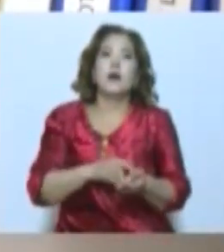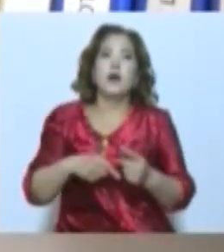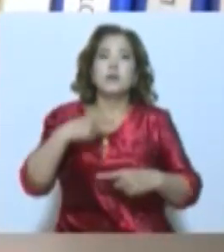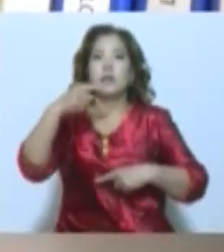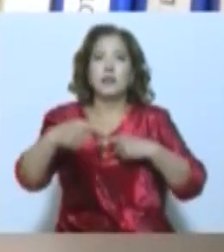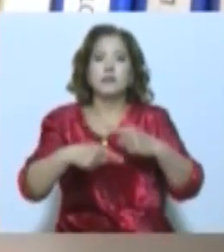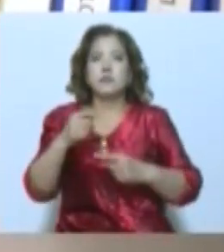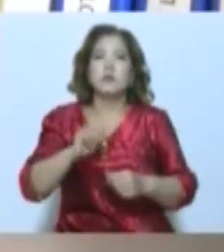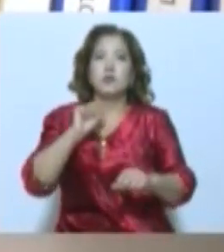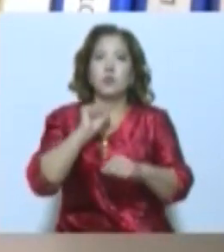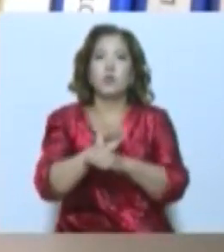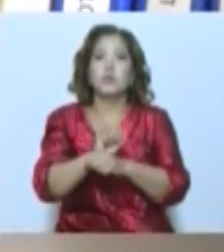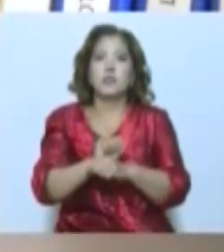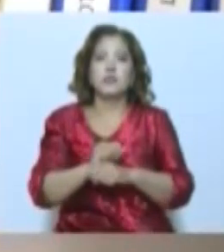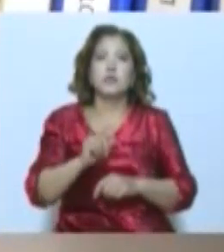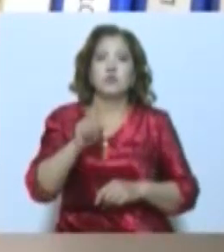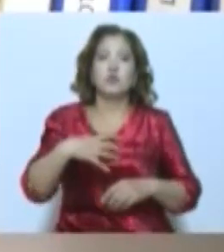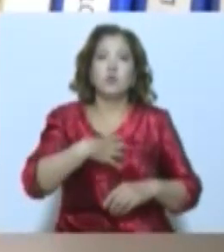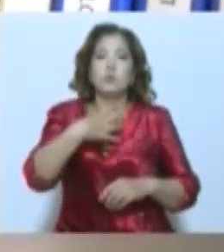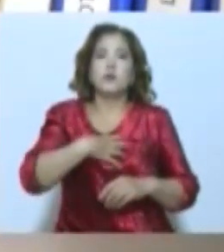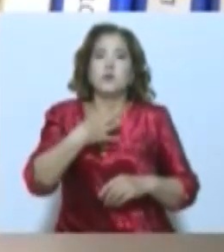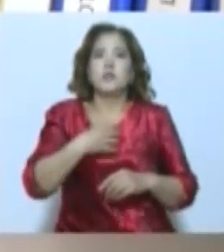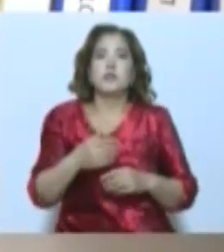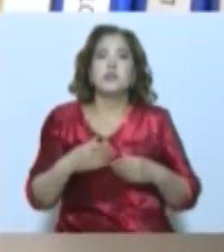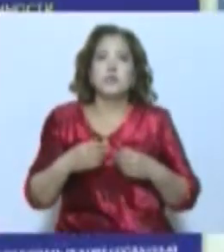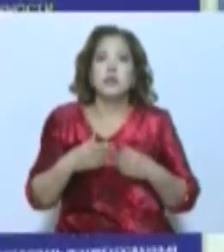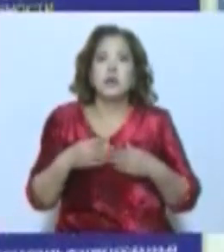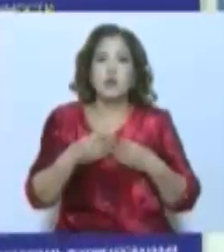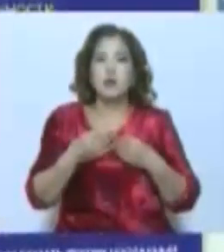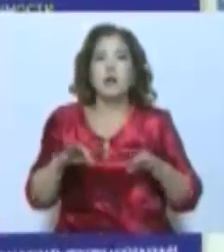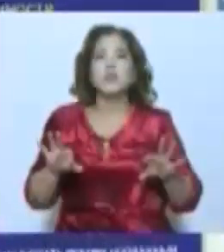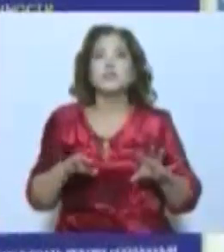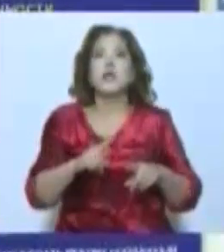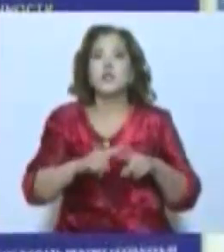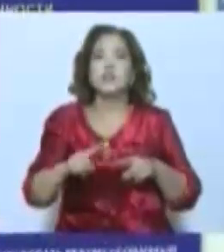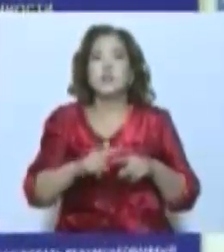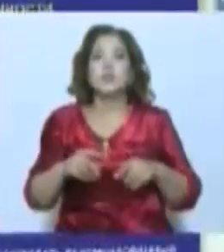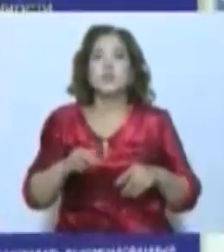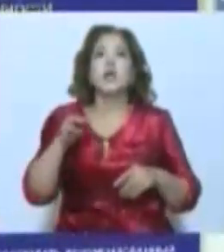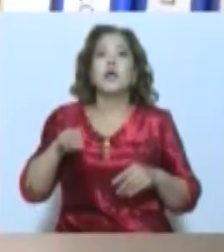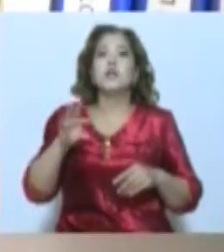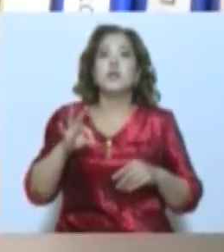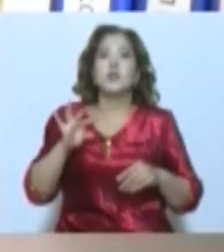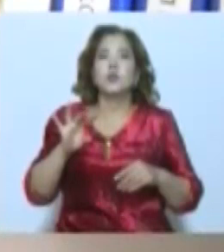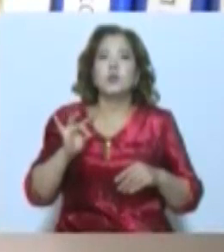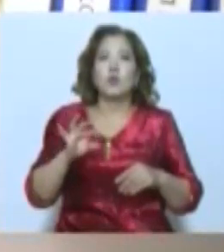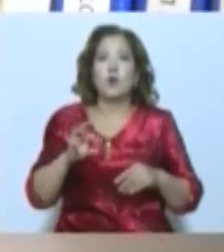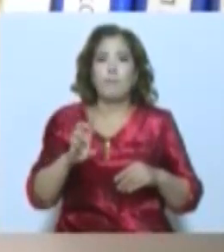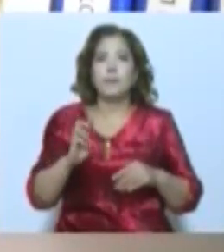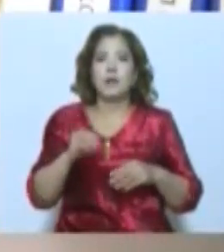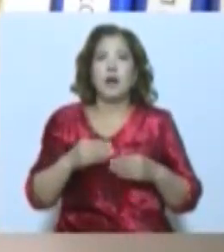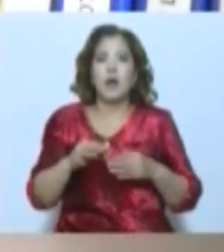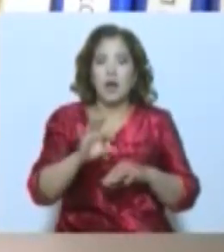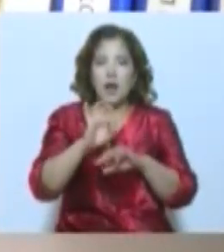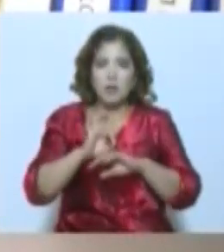тоқтатып, сол өкпенің артериясын ашып, тез-тез тромбтарды алып шықтық. Науқастарға көмек көрсетуге болады. Шұғыл түрде